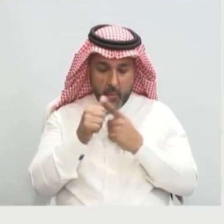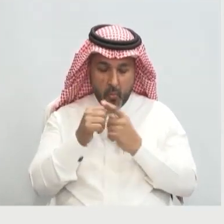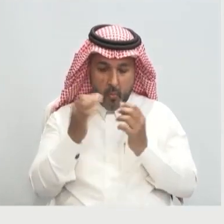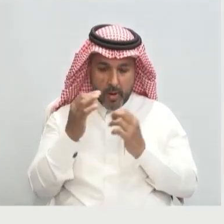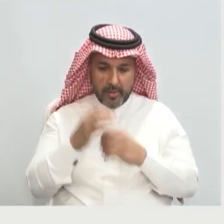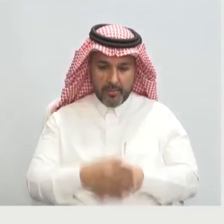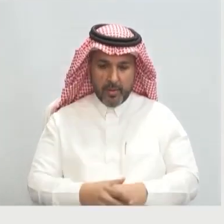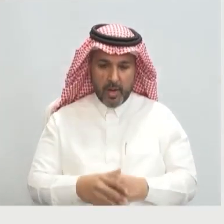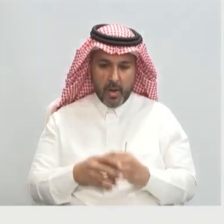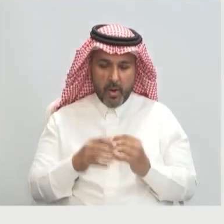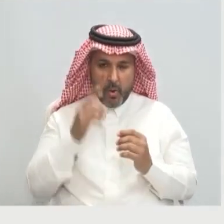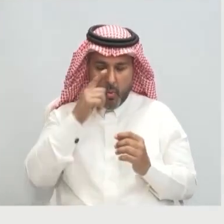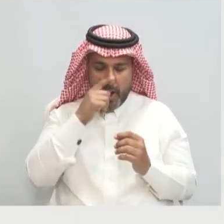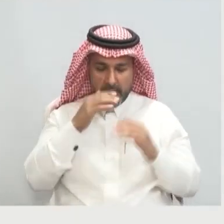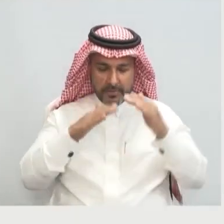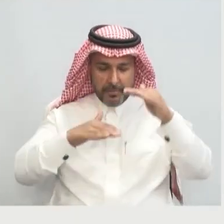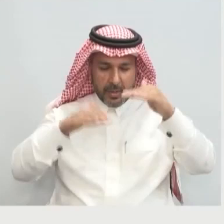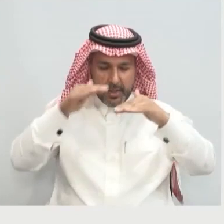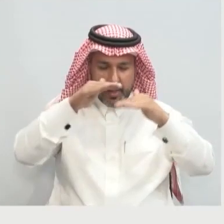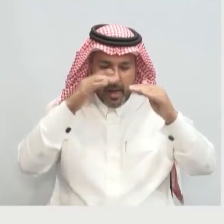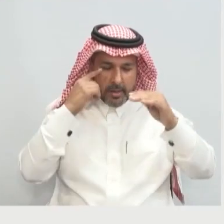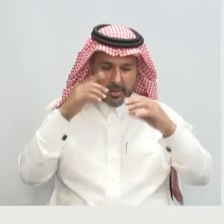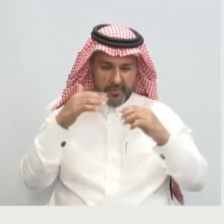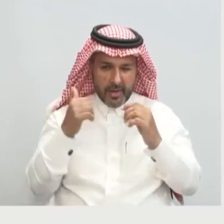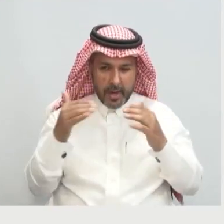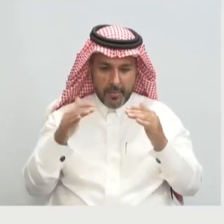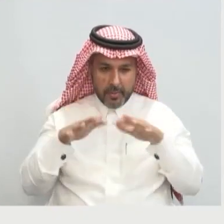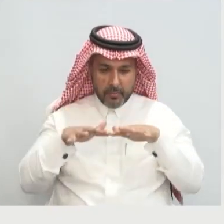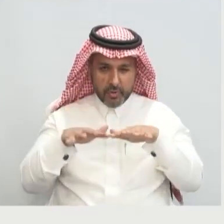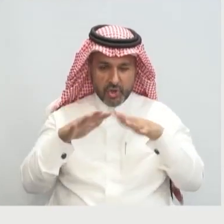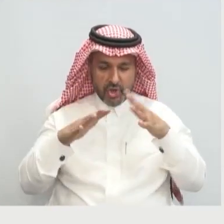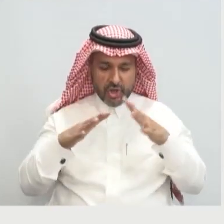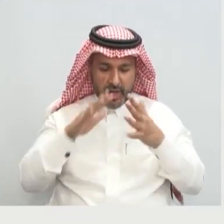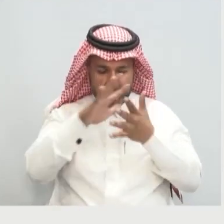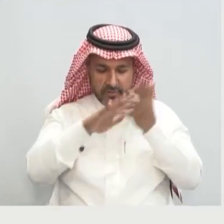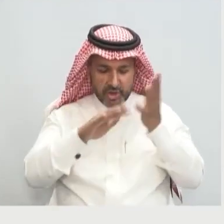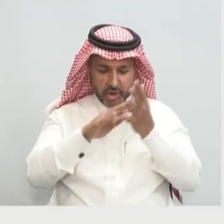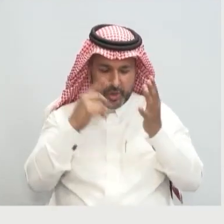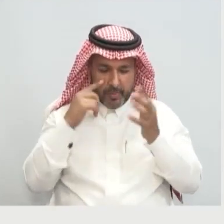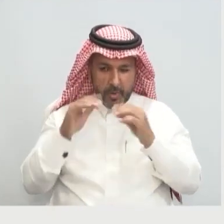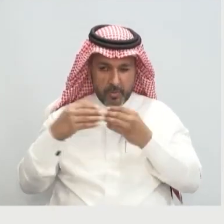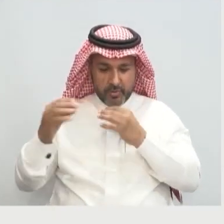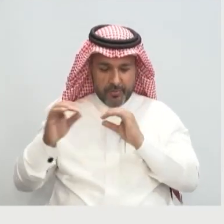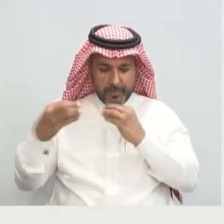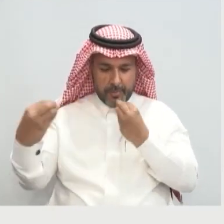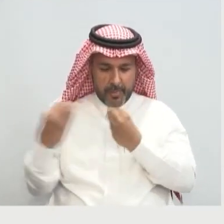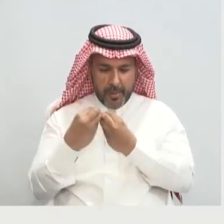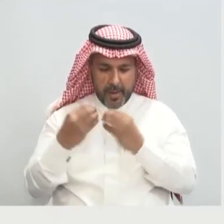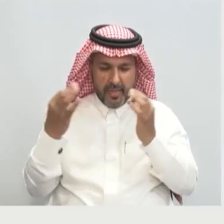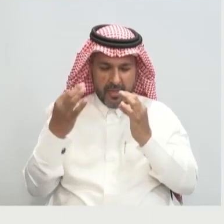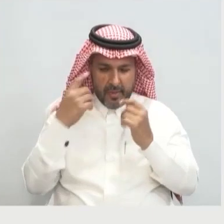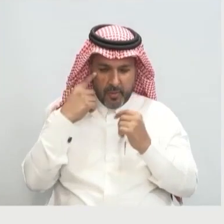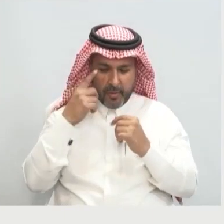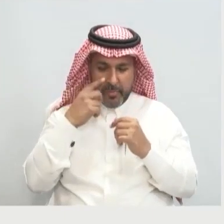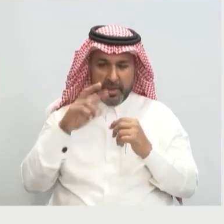ببناء الشبكه قبل ان تحتاجها ثانيا اجعل الشبكه مفيده للطرفين ثالثا ركز على التنوع لو